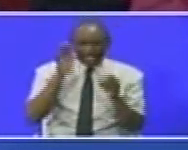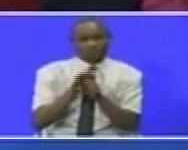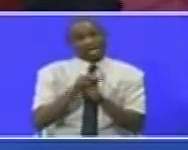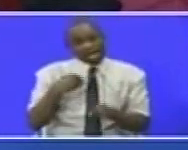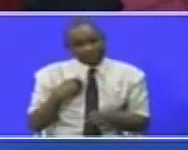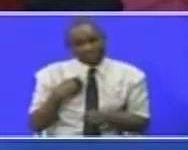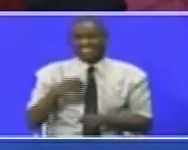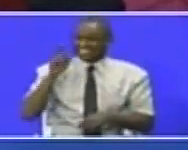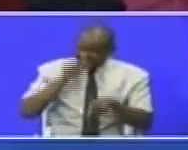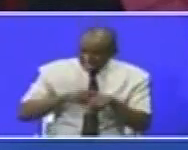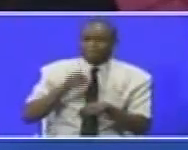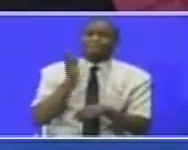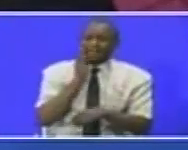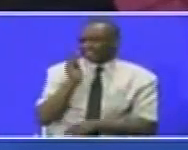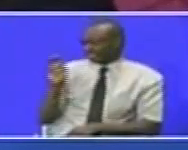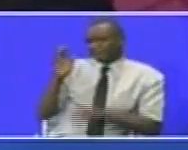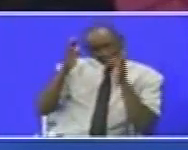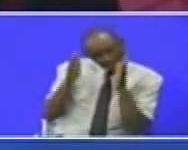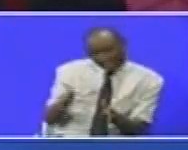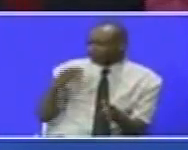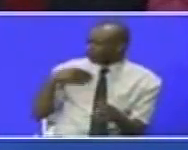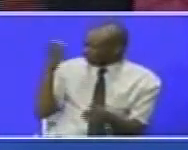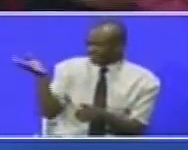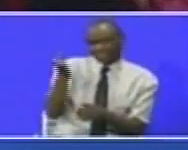kila anapoona jamaa aliyesababisha maisha yake